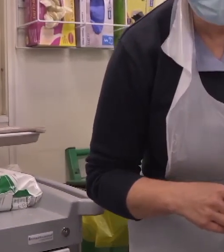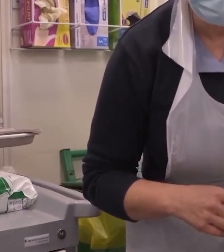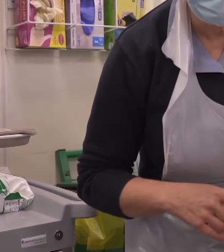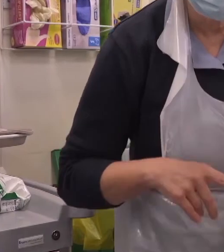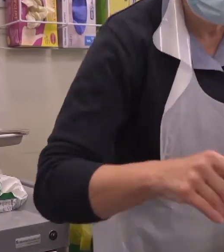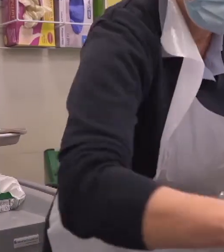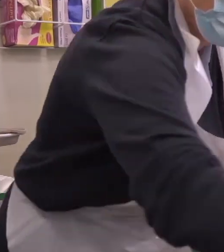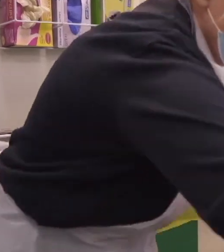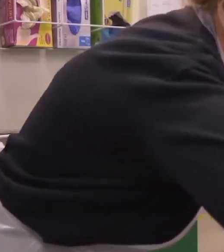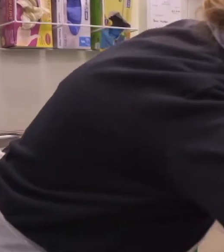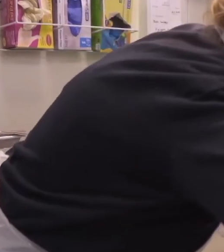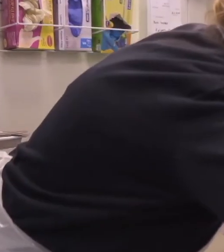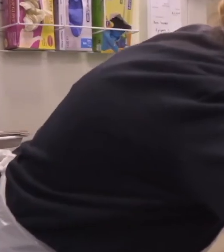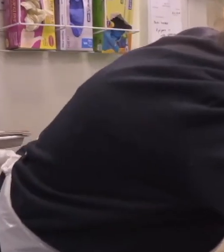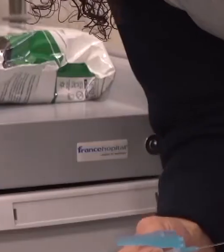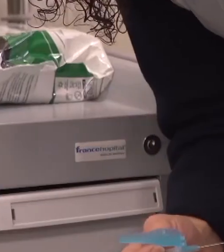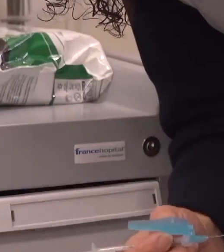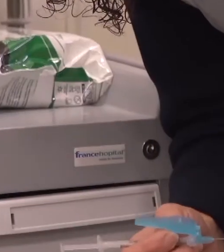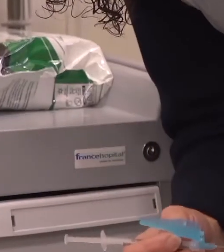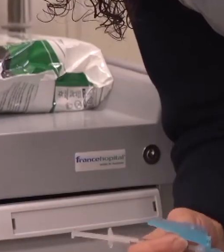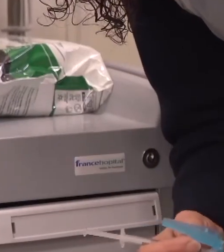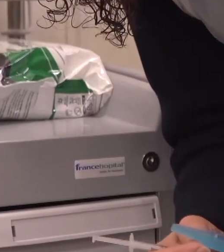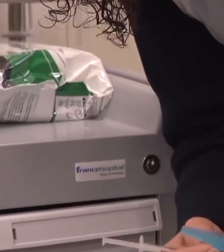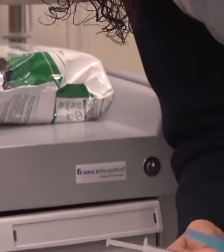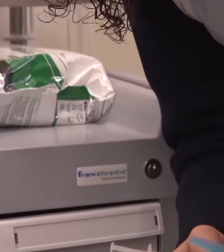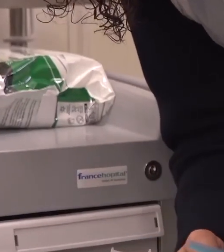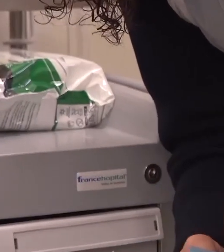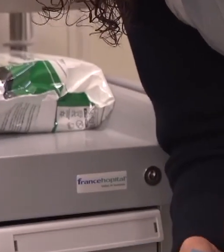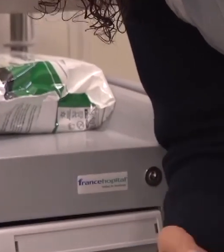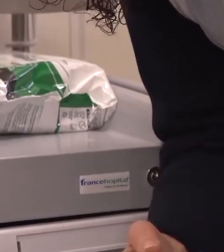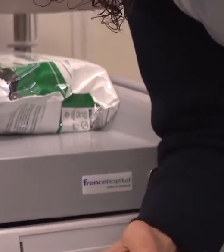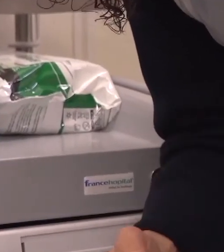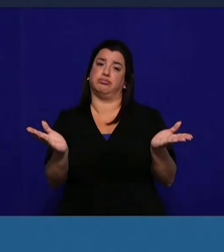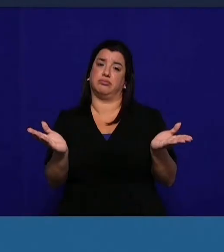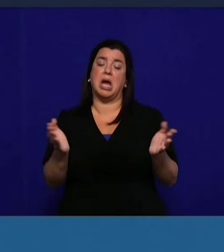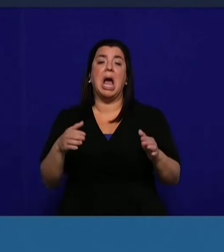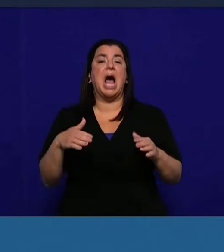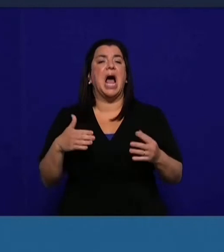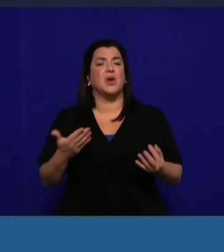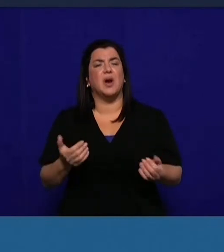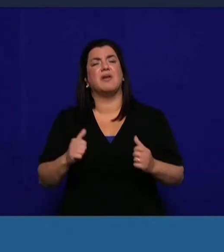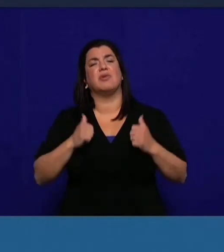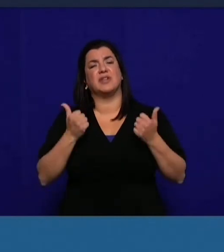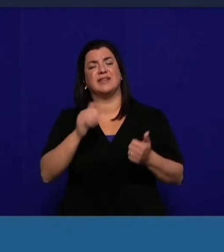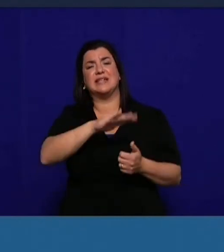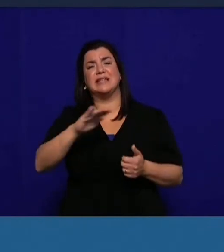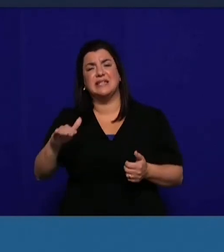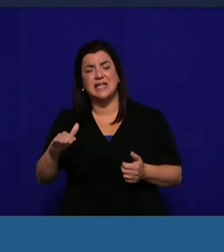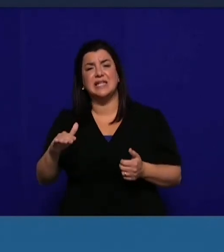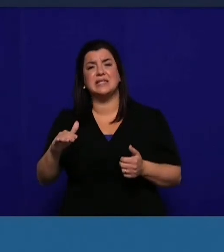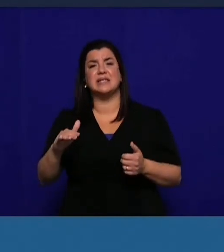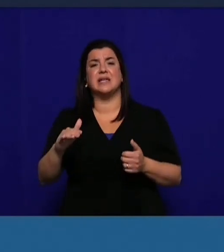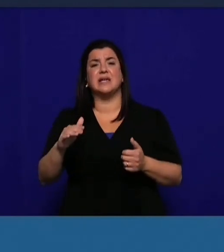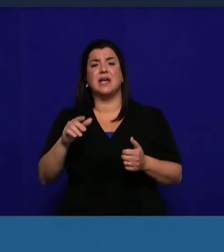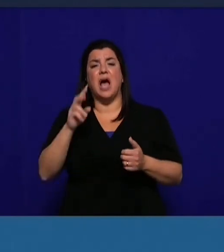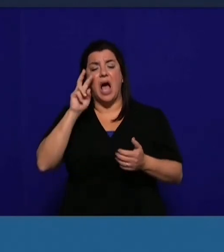il-pubbliku jikkonsidra biss informazzjoni uffiċjali li joħorġu l-awtoritajiet dwar dan. Importanti li intom issegwu dawn